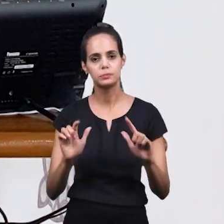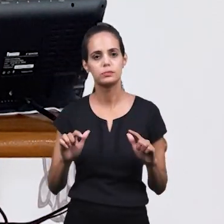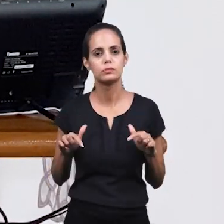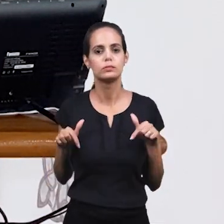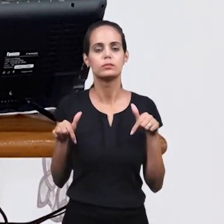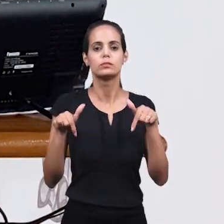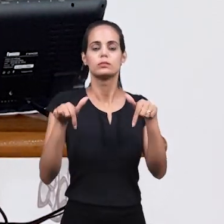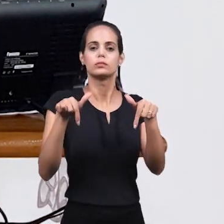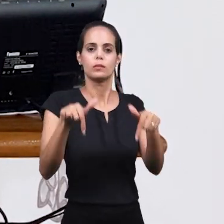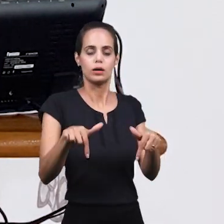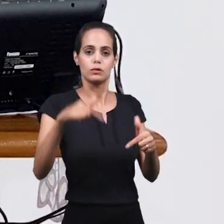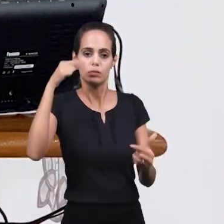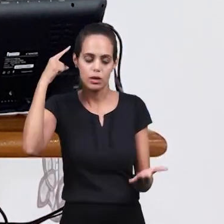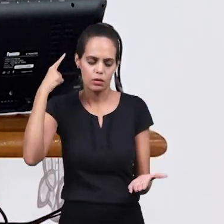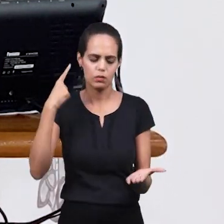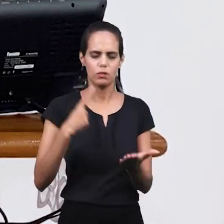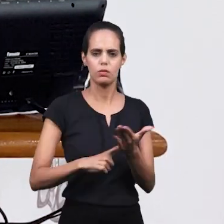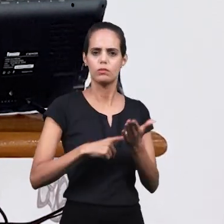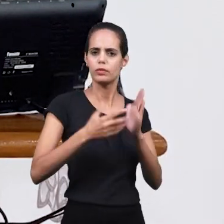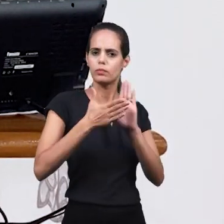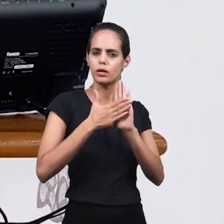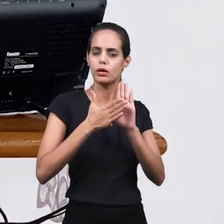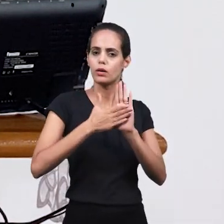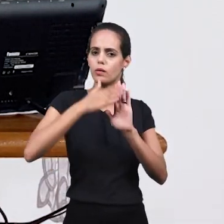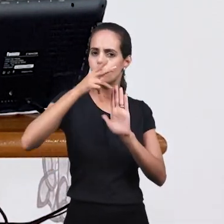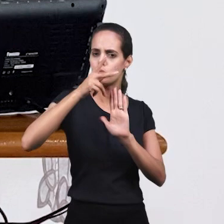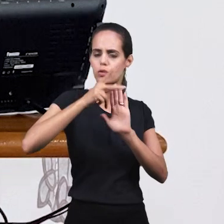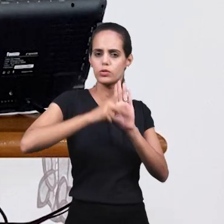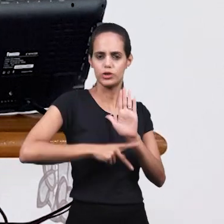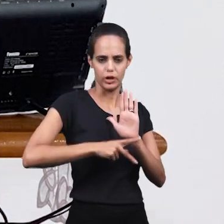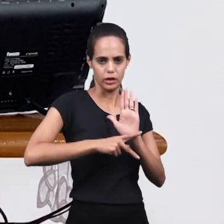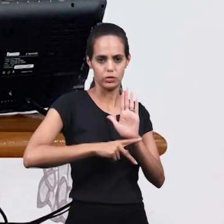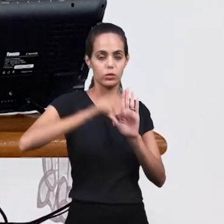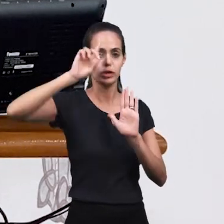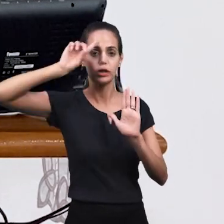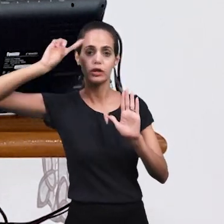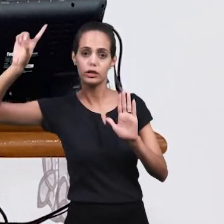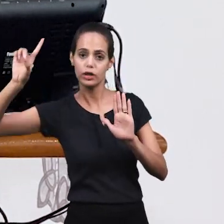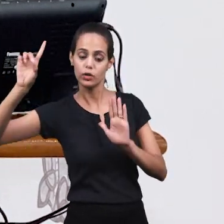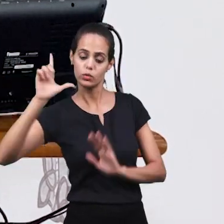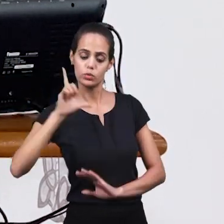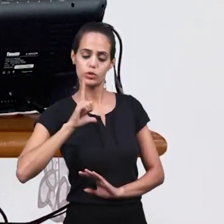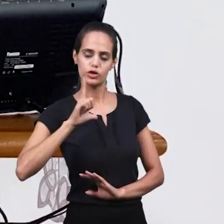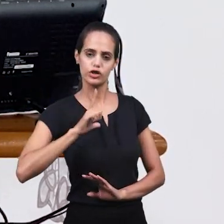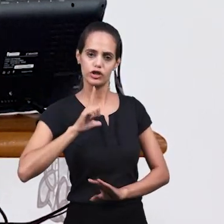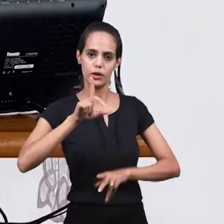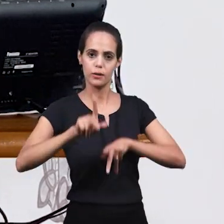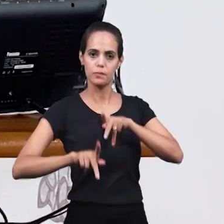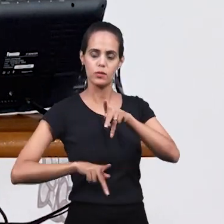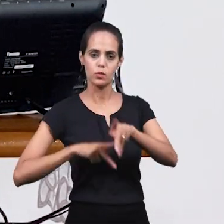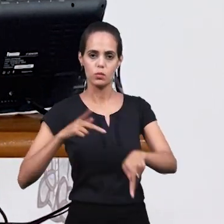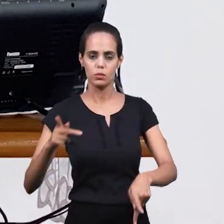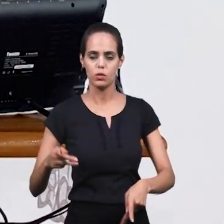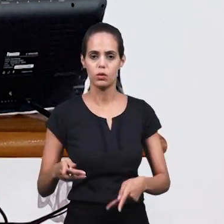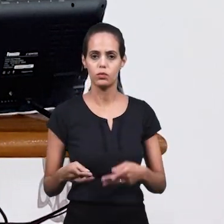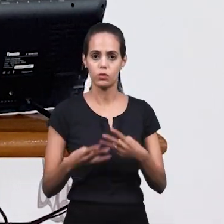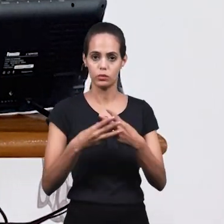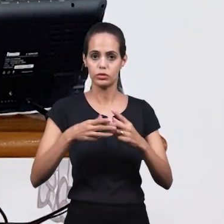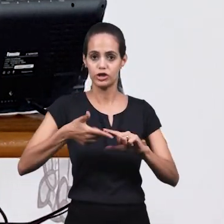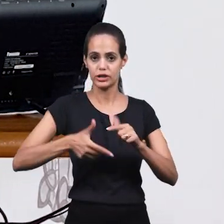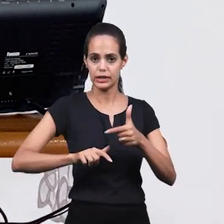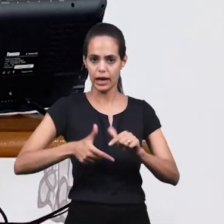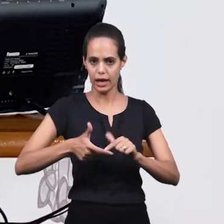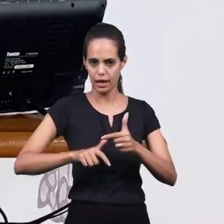dans la vie du peuple d'Israël. Ce moment était la dernière heure,